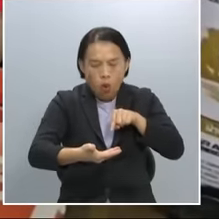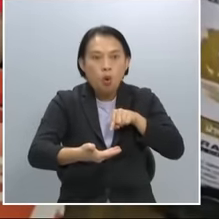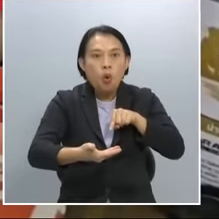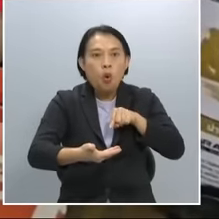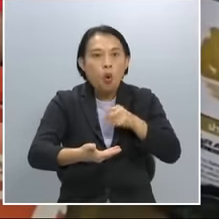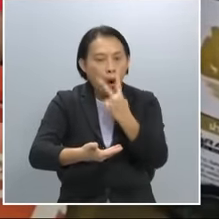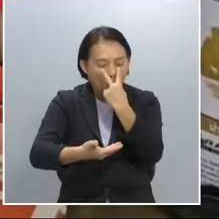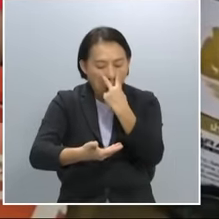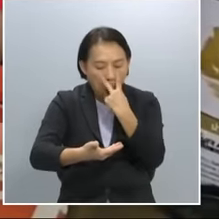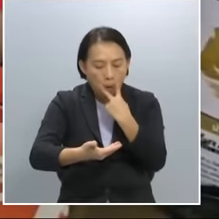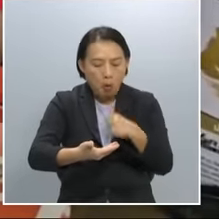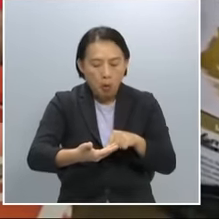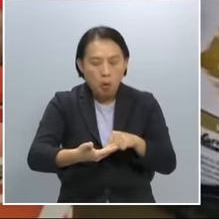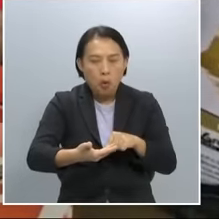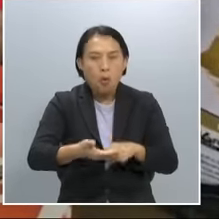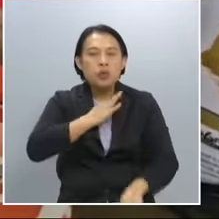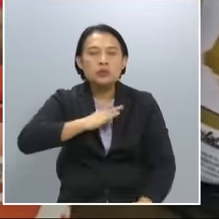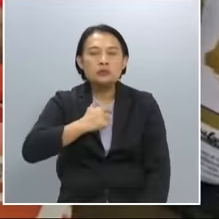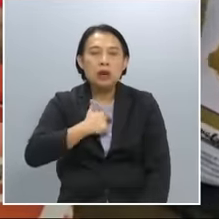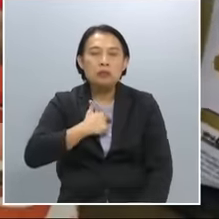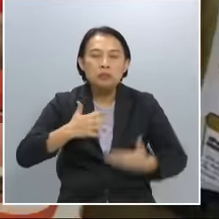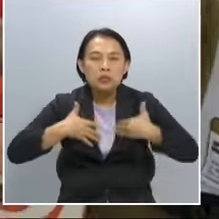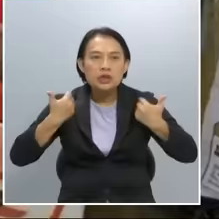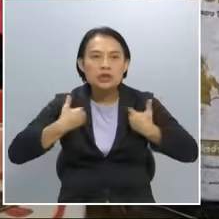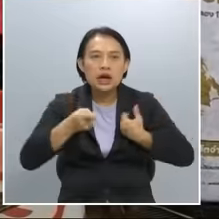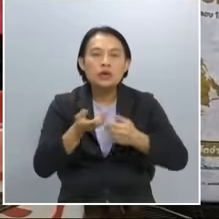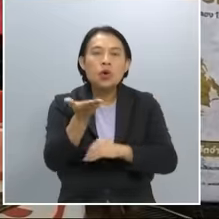จตื้นตันขอให้รัฐบาลอยู่นานๆ